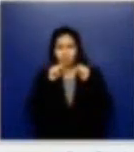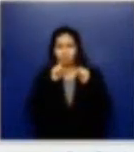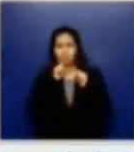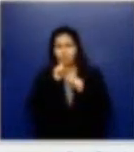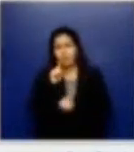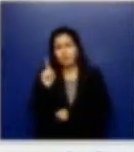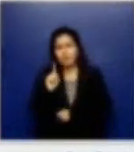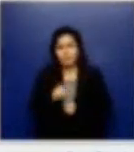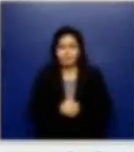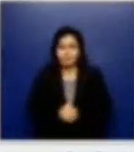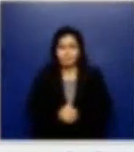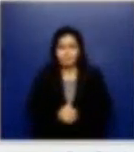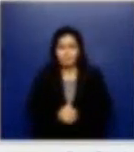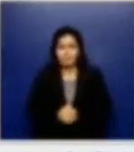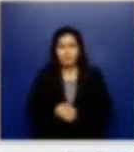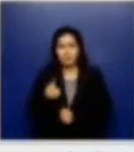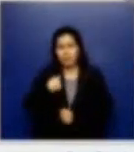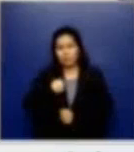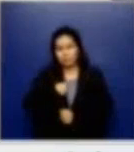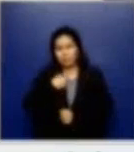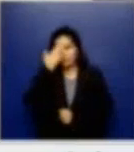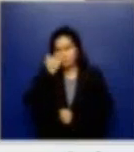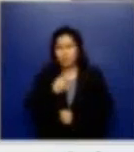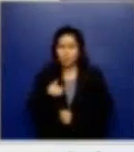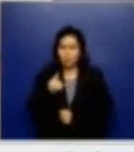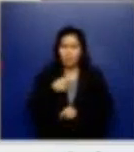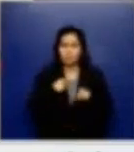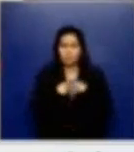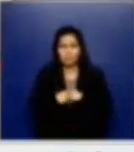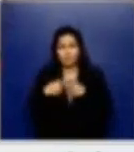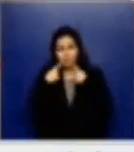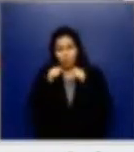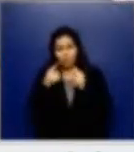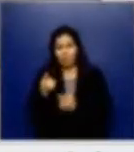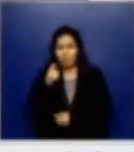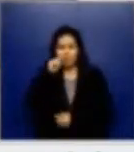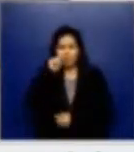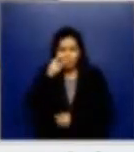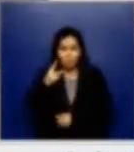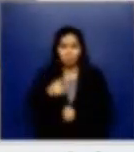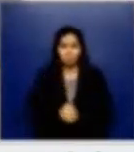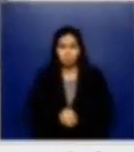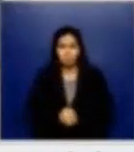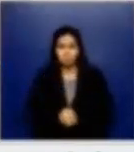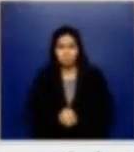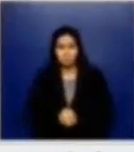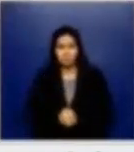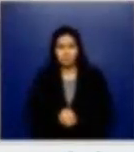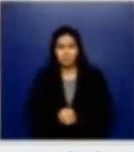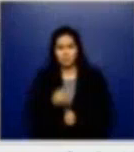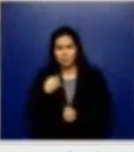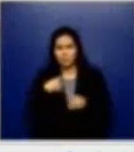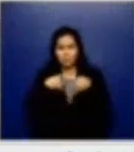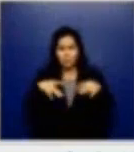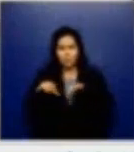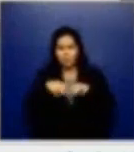บ่นว่าไงครับทำไมคุณว่าแต่ผมเหมือนกันก็คำเนี้ยผมตอบแล้วก็ยังตอกย้ำคำเดิมไม่ตรงจัดไม่ตรงจัด